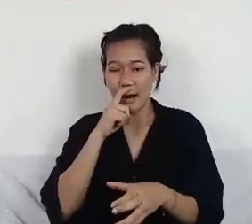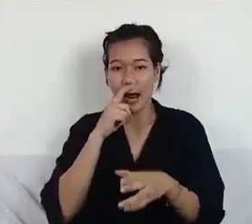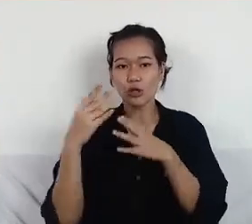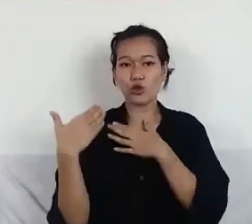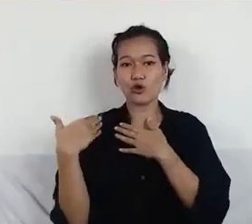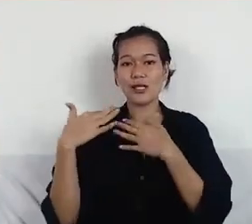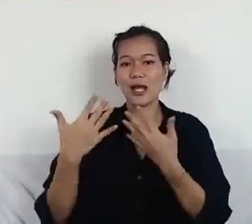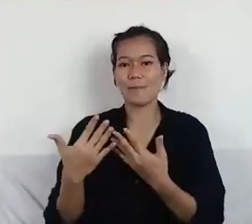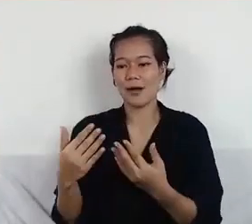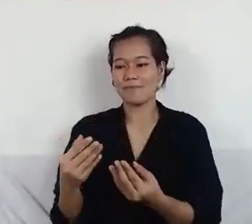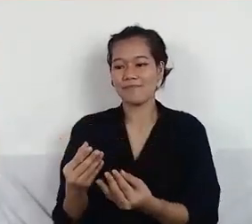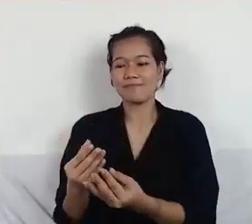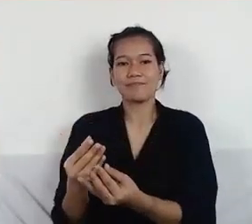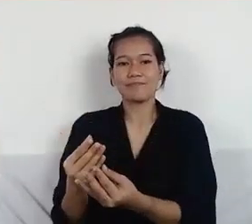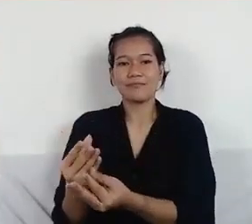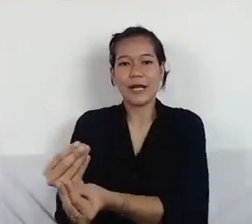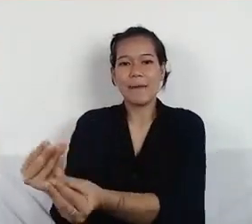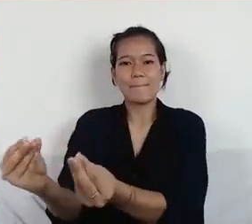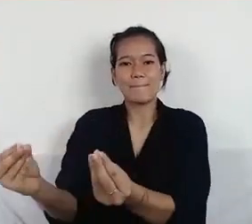tanaman-tanaman perdu,